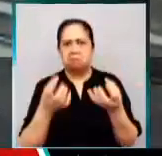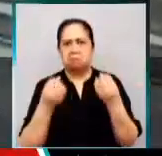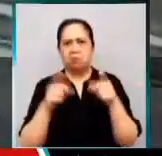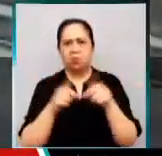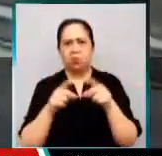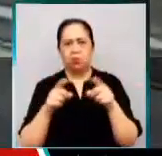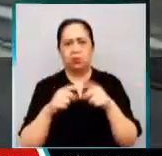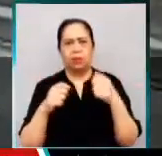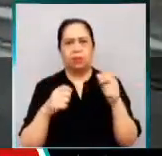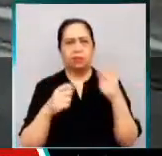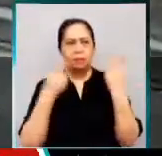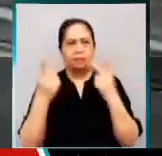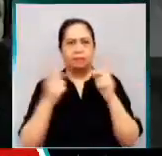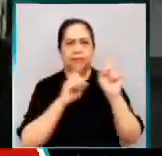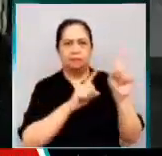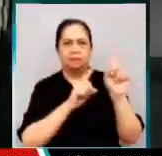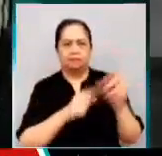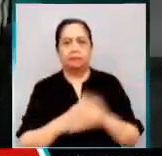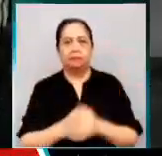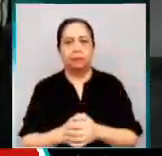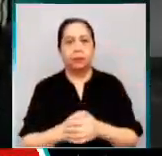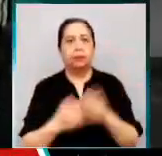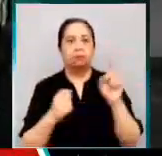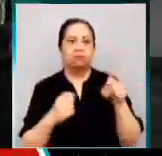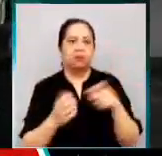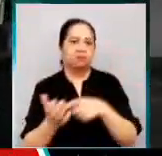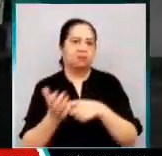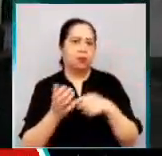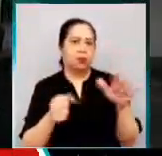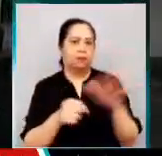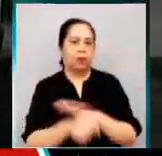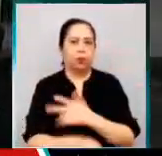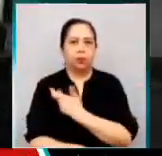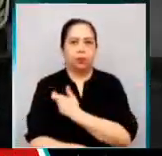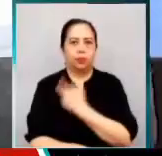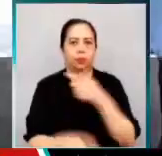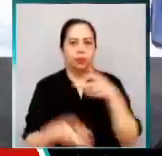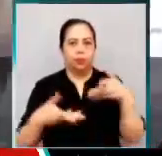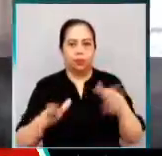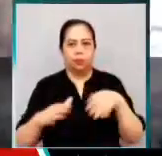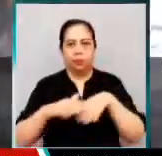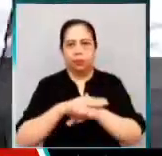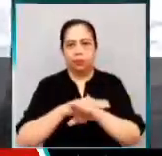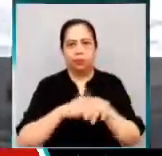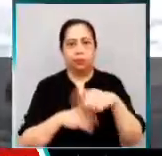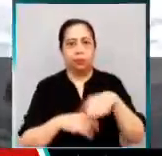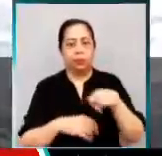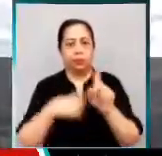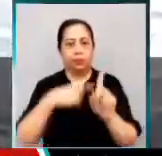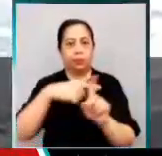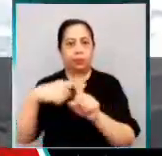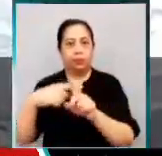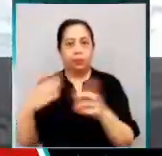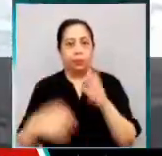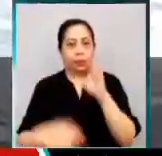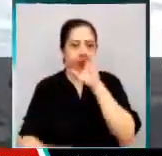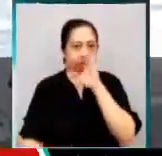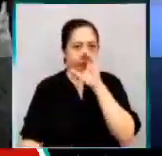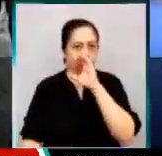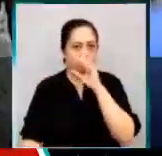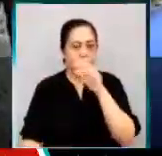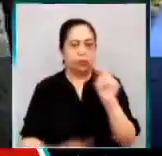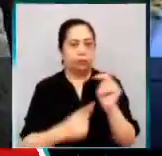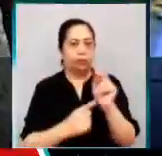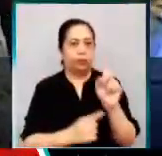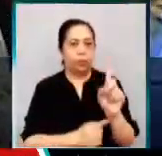bumibisita. Mga fully vaccinated lang din ang papayagang makapasok ng mga sementeryo sa Cebu City sa November 1 at